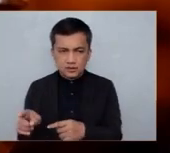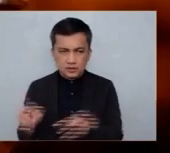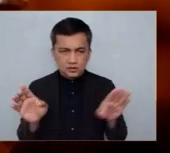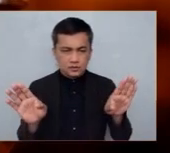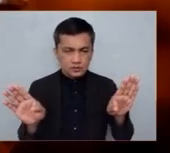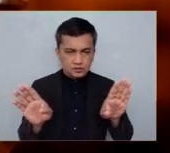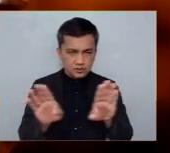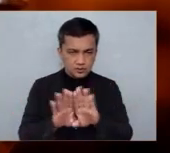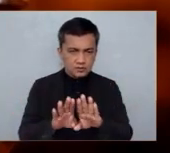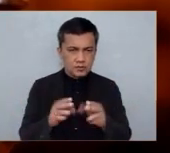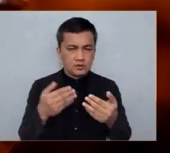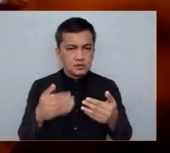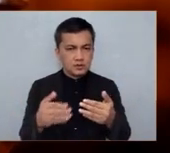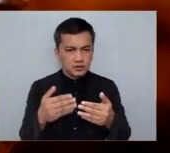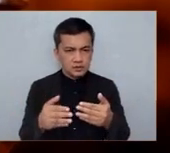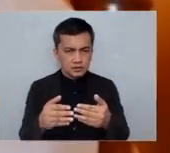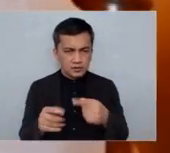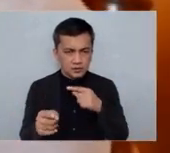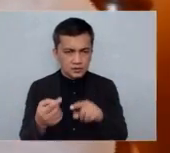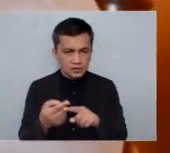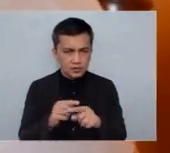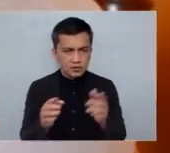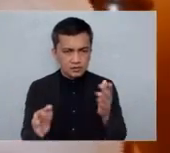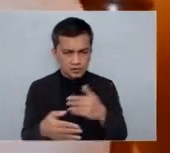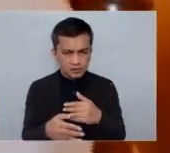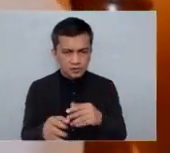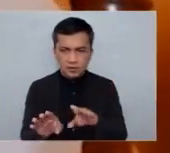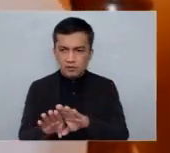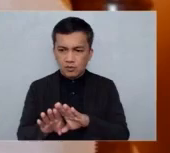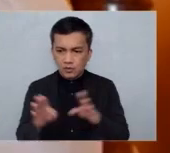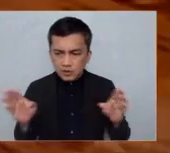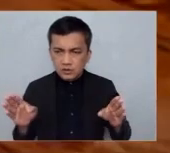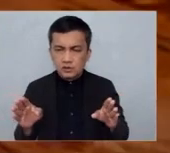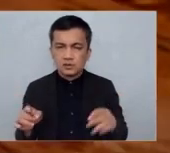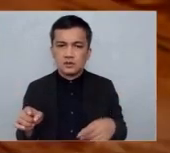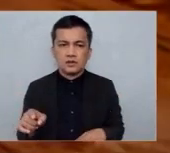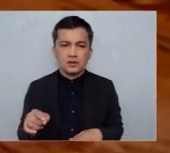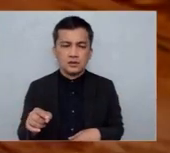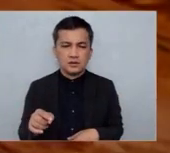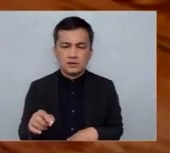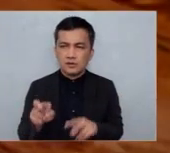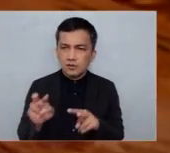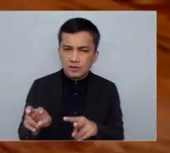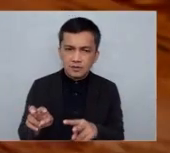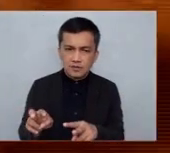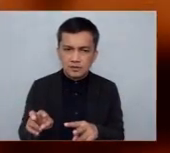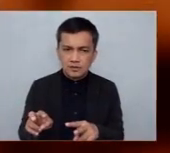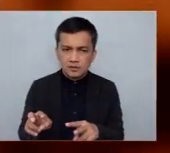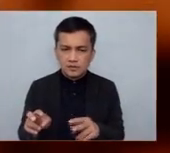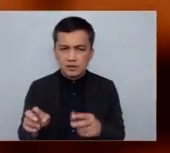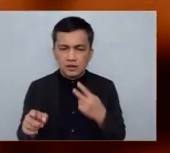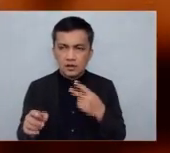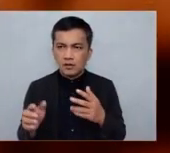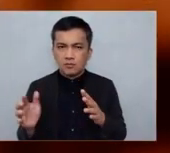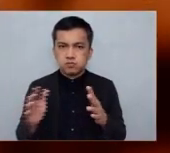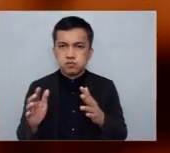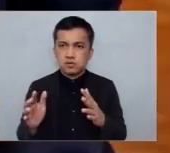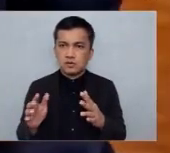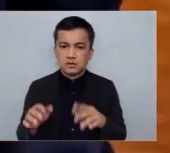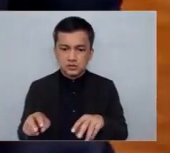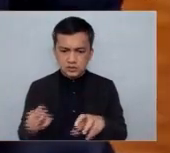yung pintuan mula doon sa kwarto ko. Pagbukas ko ba naman ang pintuan, nakita ko biglang gumalaw yung mga buwan.